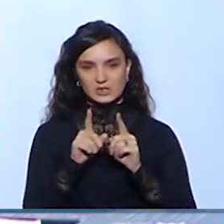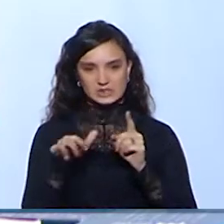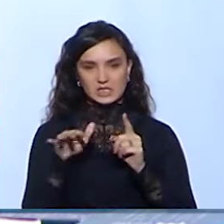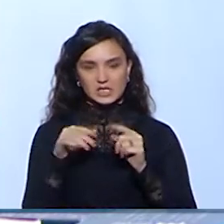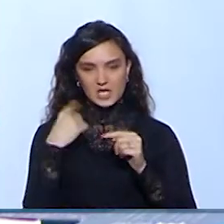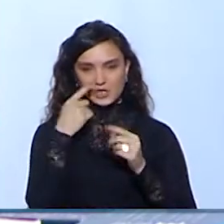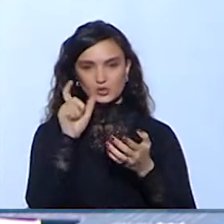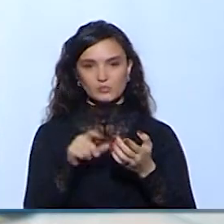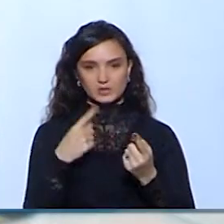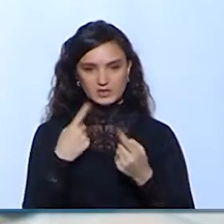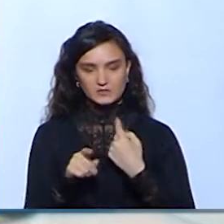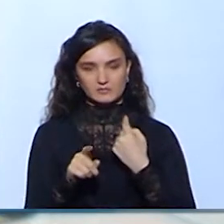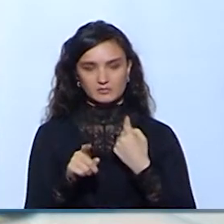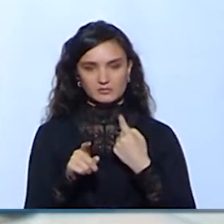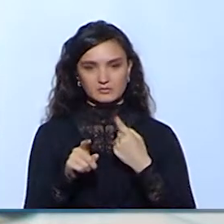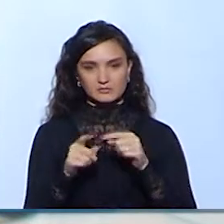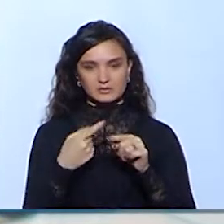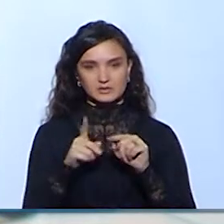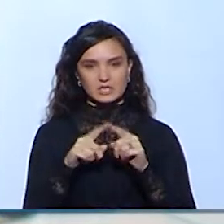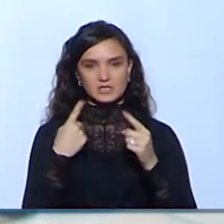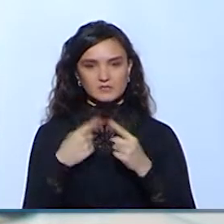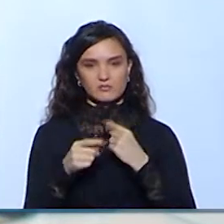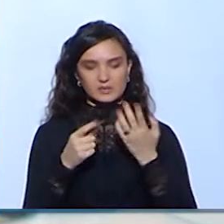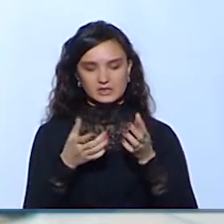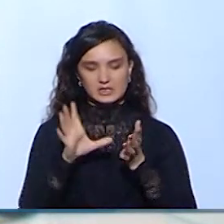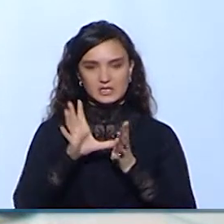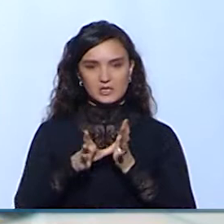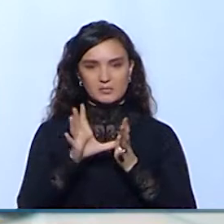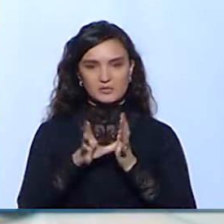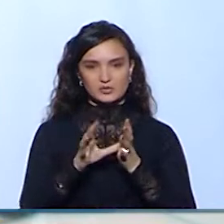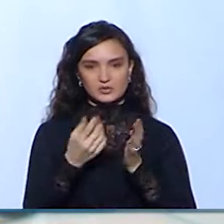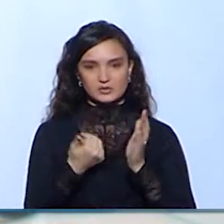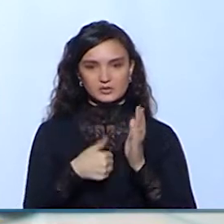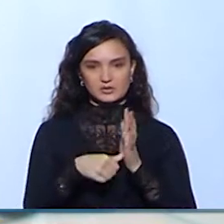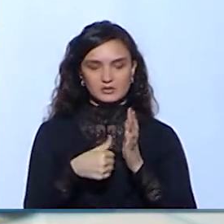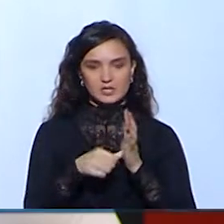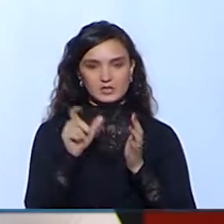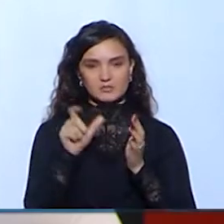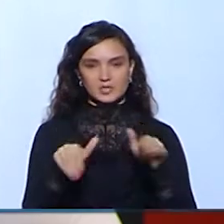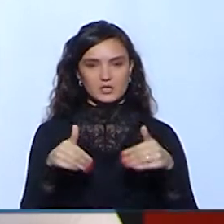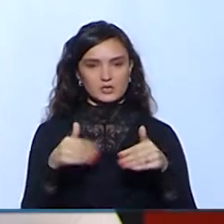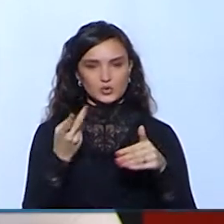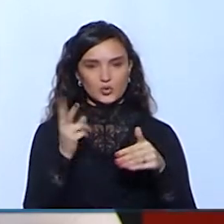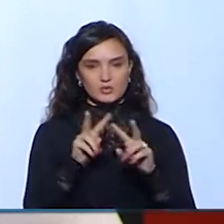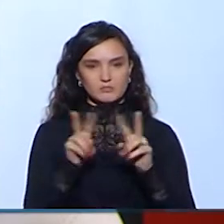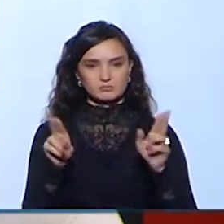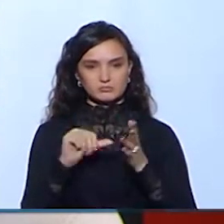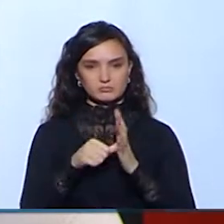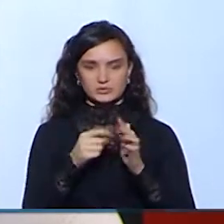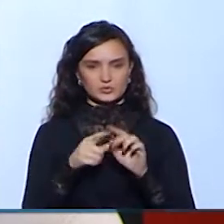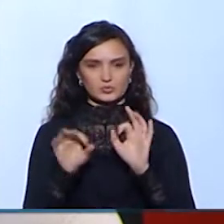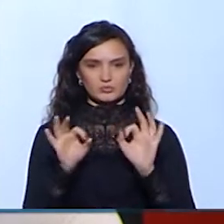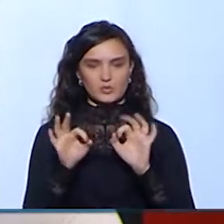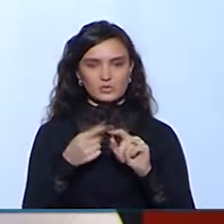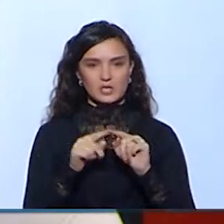გარეგნობით განსხვავდება. მინიმუმ განსხვავებული თითის ანაბეჭდი გვაქვს და არ არსებობს ორი ადამიანი, რომელსაც ერთნაირი თითის ანაბეჭდი აქვს და ეს ნორმალურია.